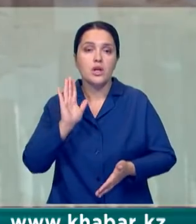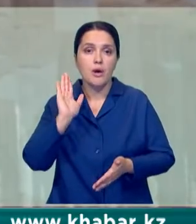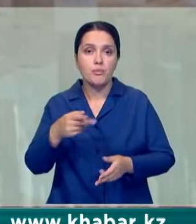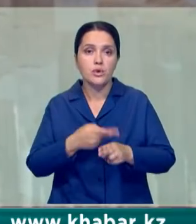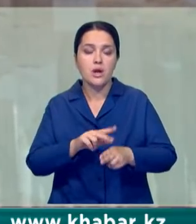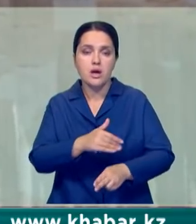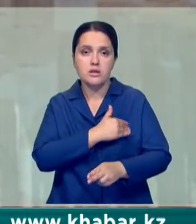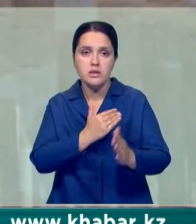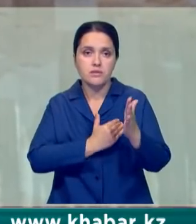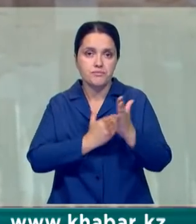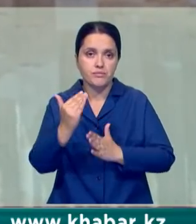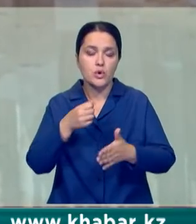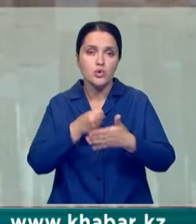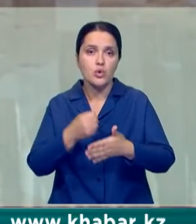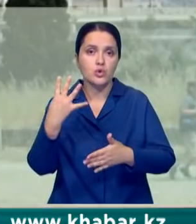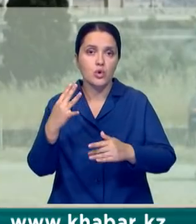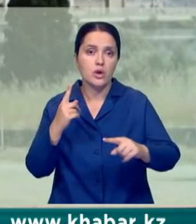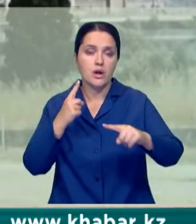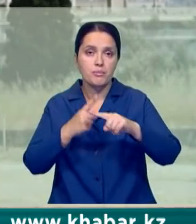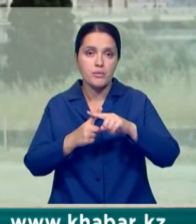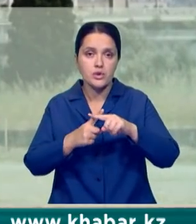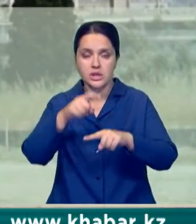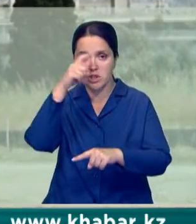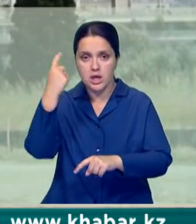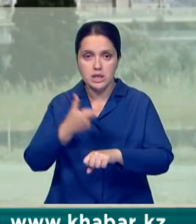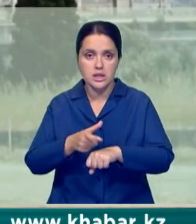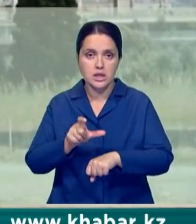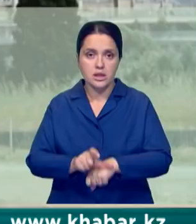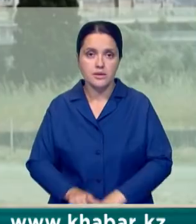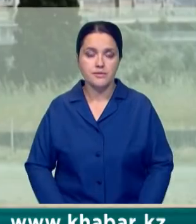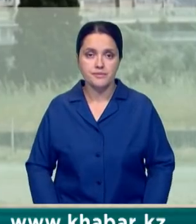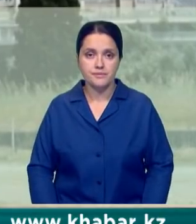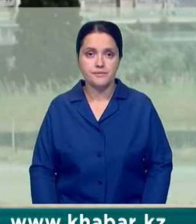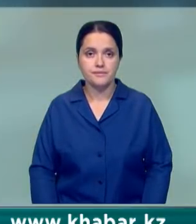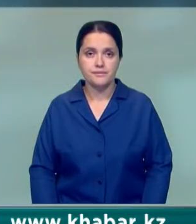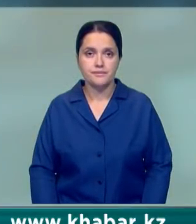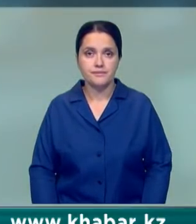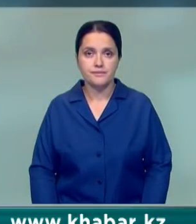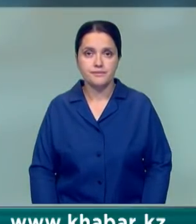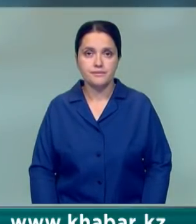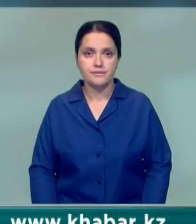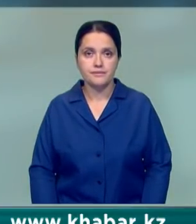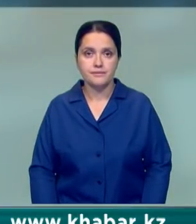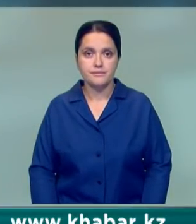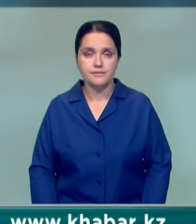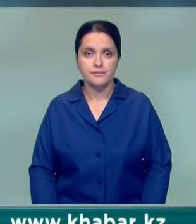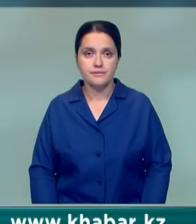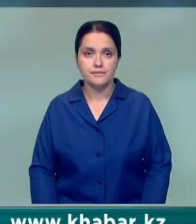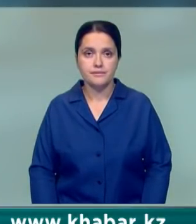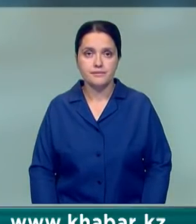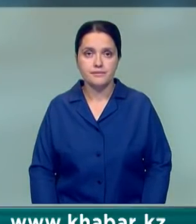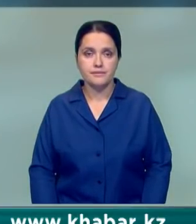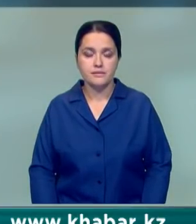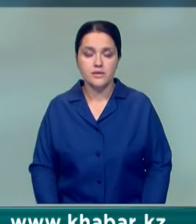в городе ожидается повышение температуры воздуха выше 40 градусов по цельсию но вот о том какая